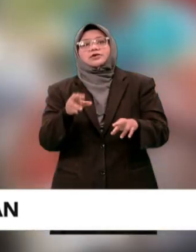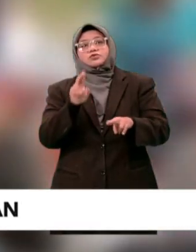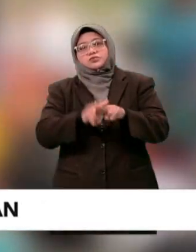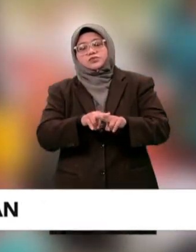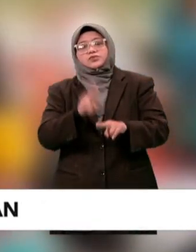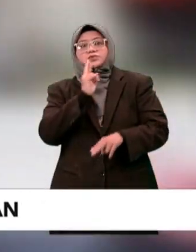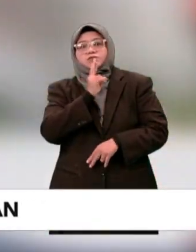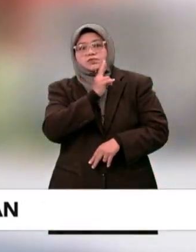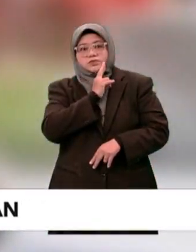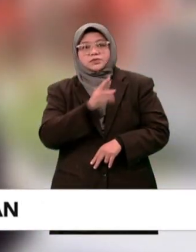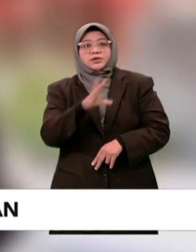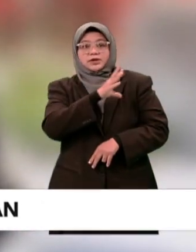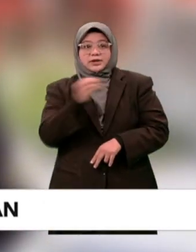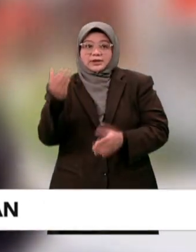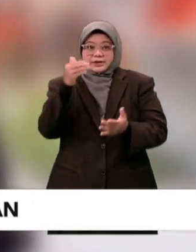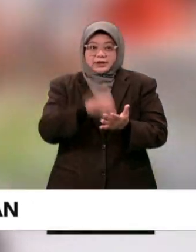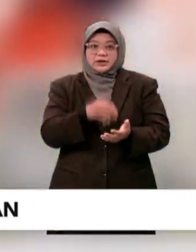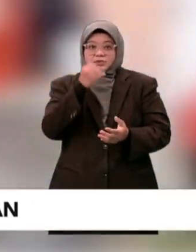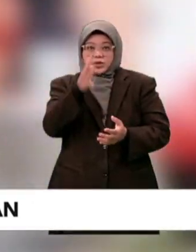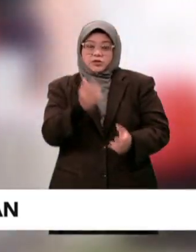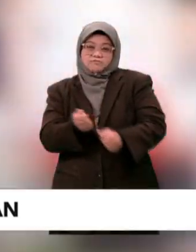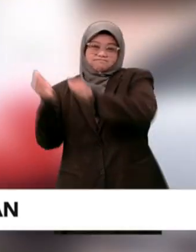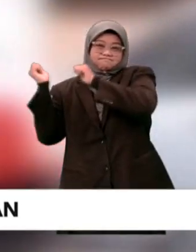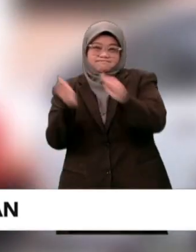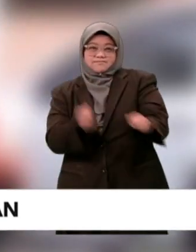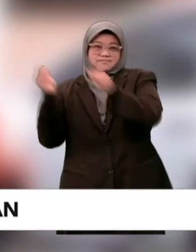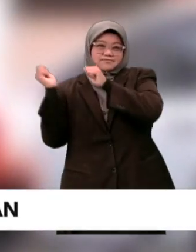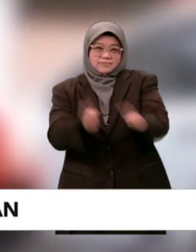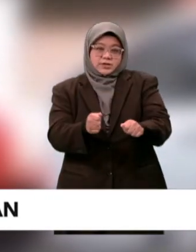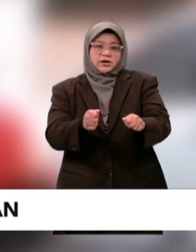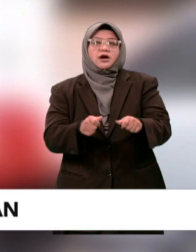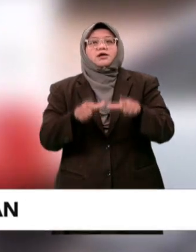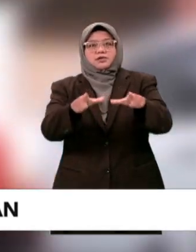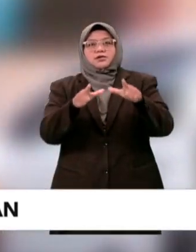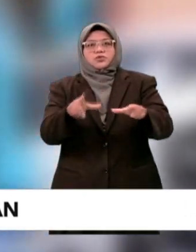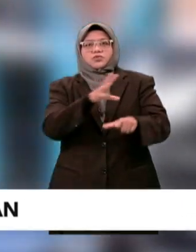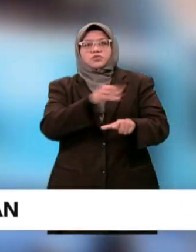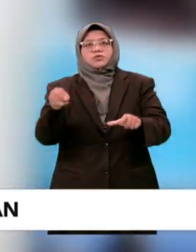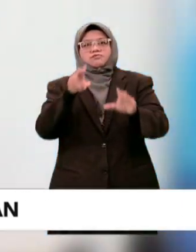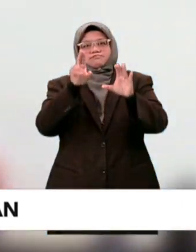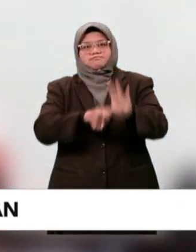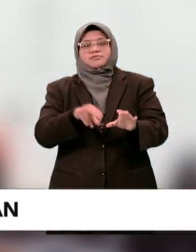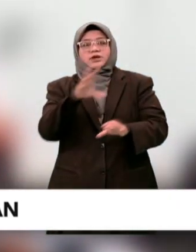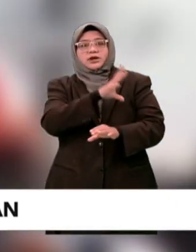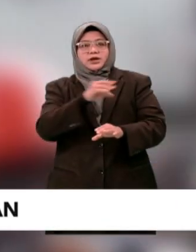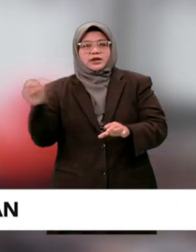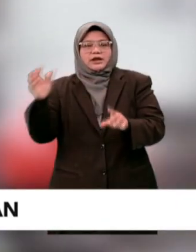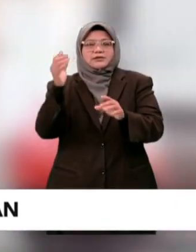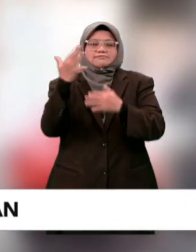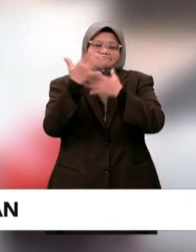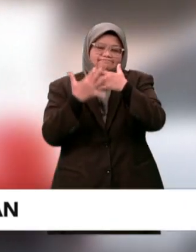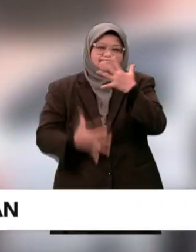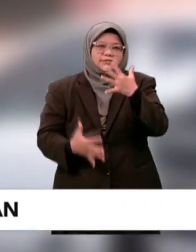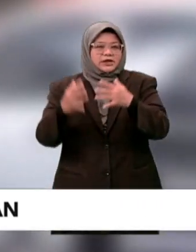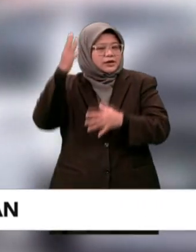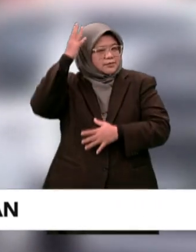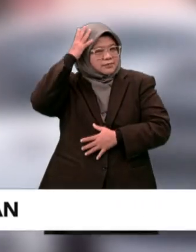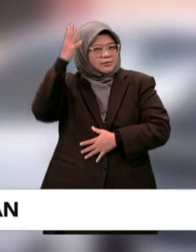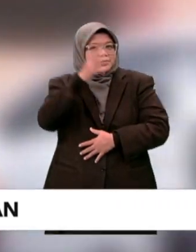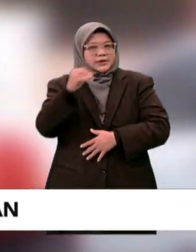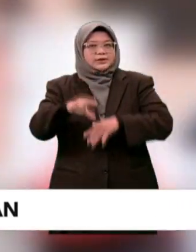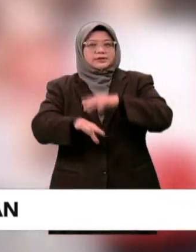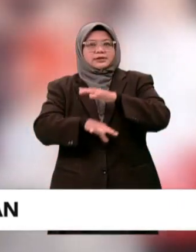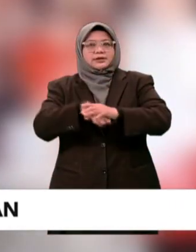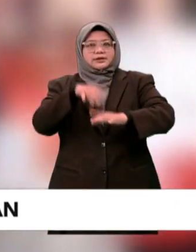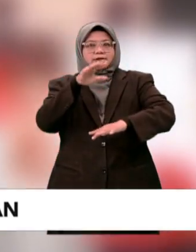ya Hanya berkata subscribe bertindak memukul mangsa dengan kayu dan krusi sehingga memang seluka di kepala dan tangan